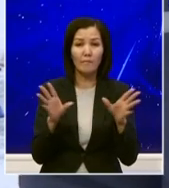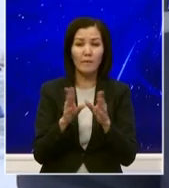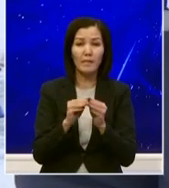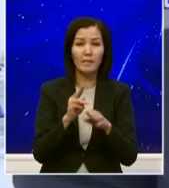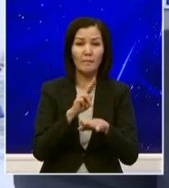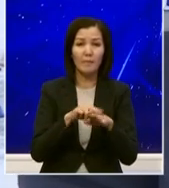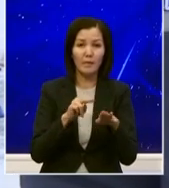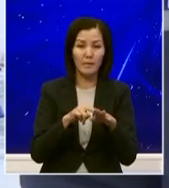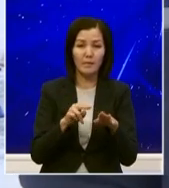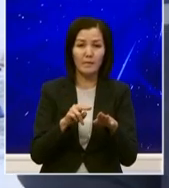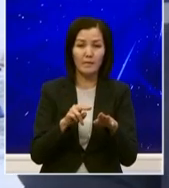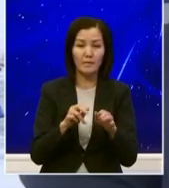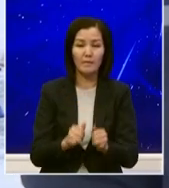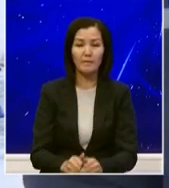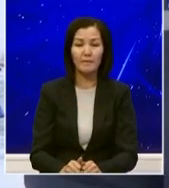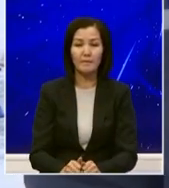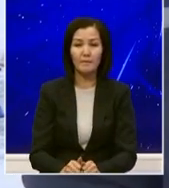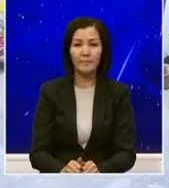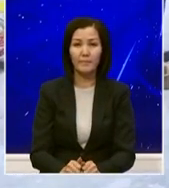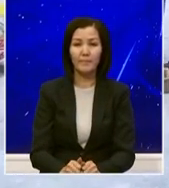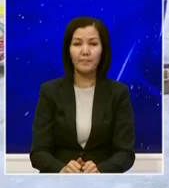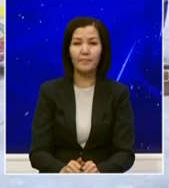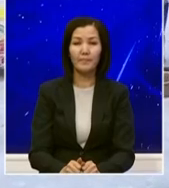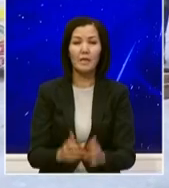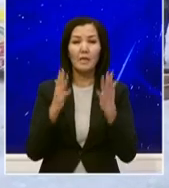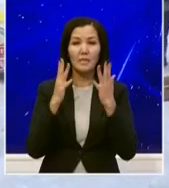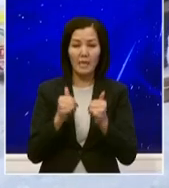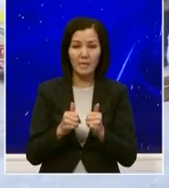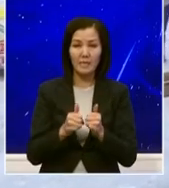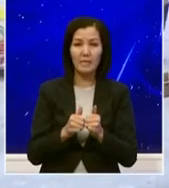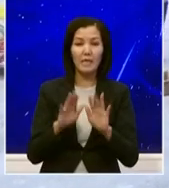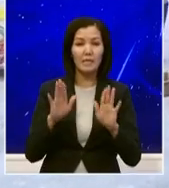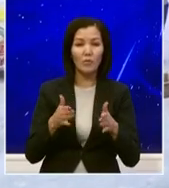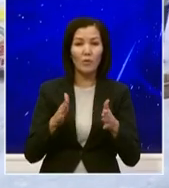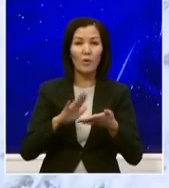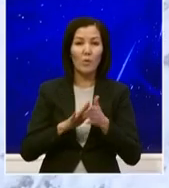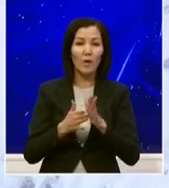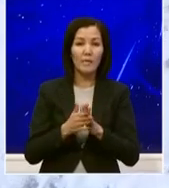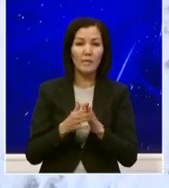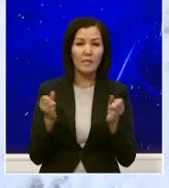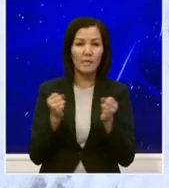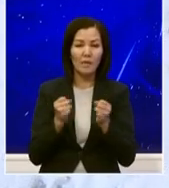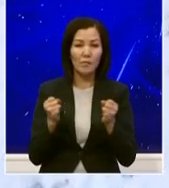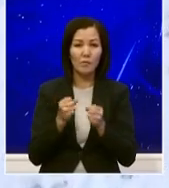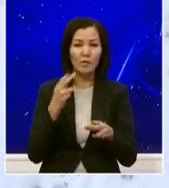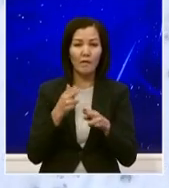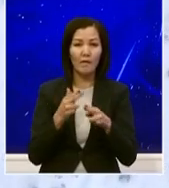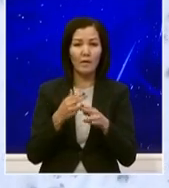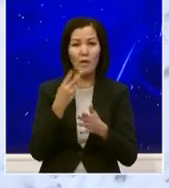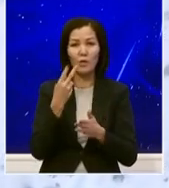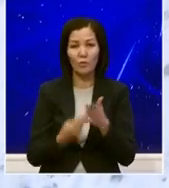сотрудниками местной полицейской службы. Статистика показывает, чрезвычайные ситуации на замерзших водоемах в основном